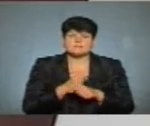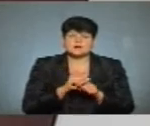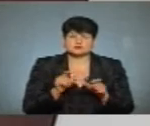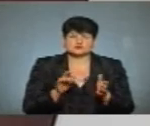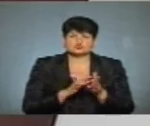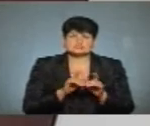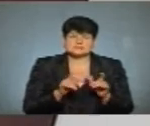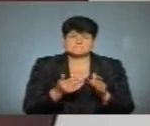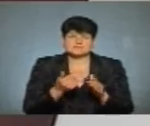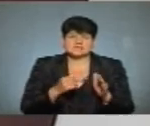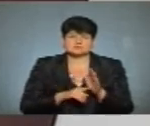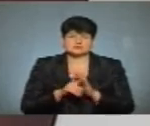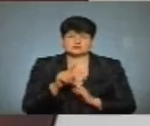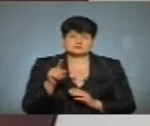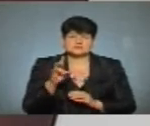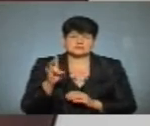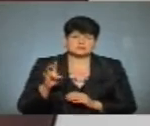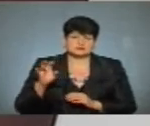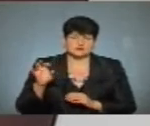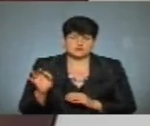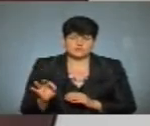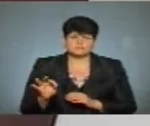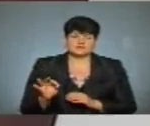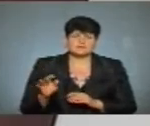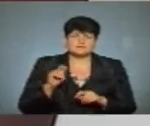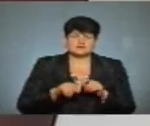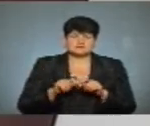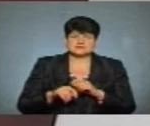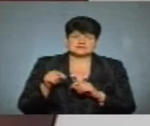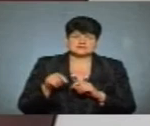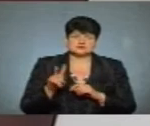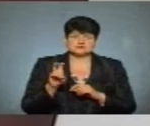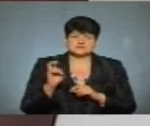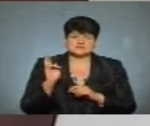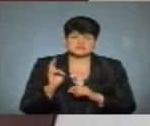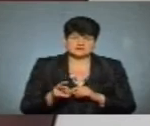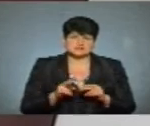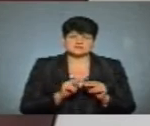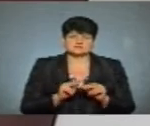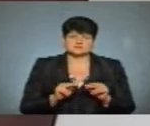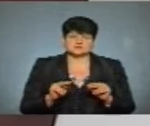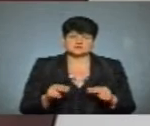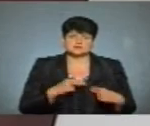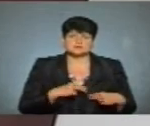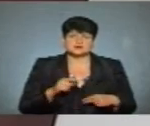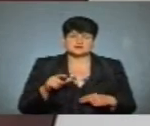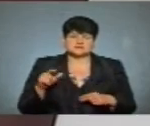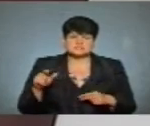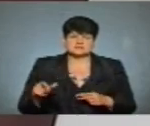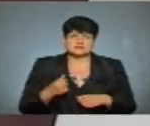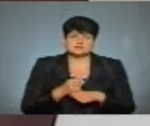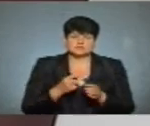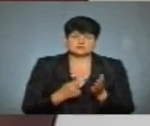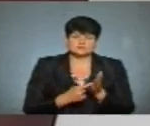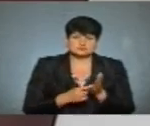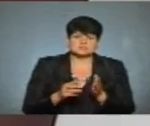Паничев, перед початком зовнішнього незалежного оцінювання протестували 1220 педагогічних працівників COVID-19. Лабораторно